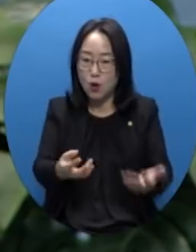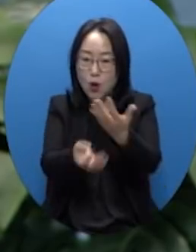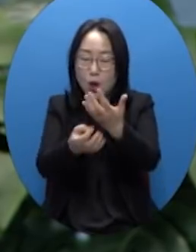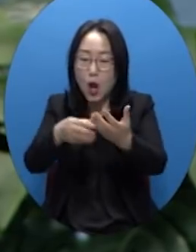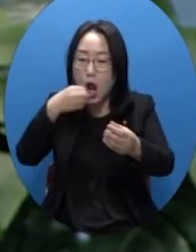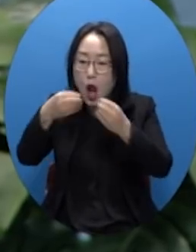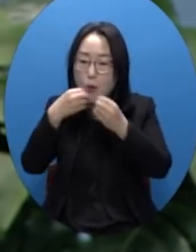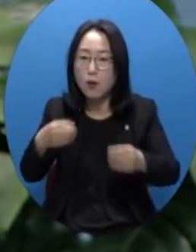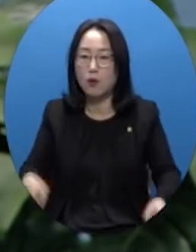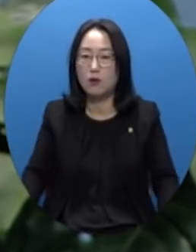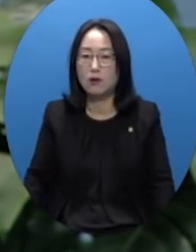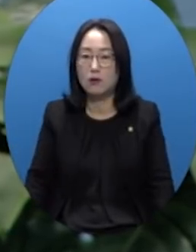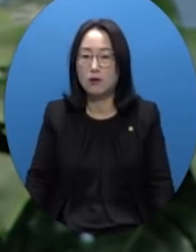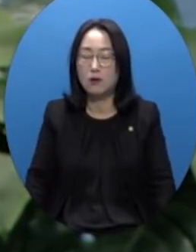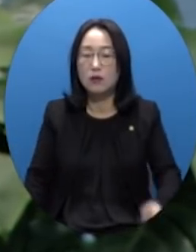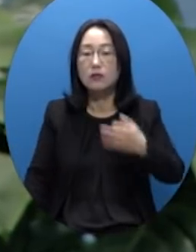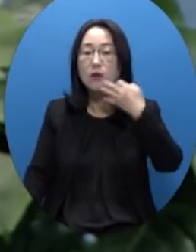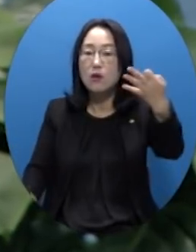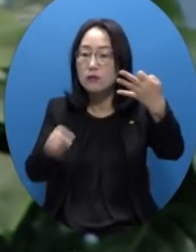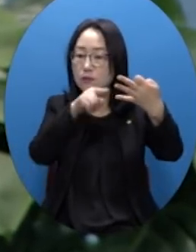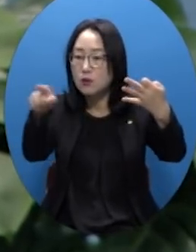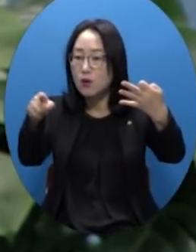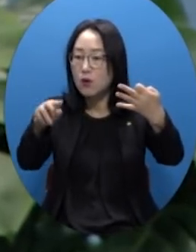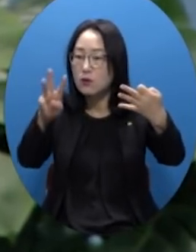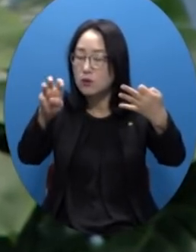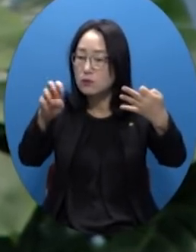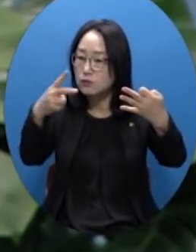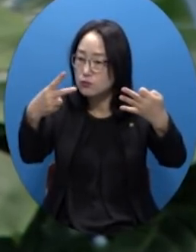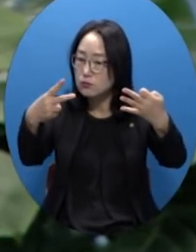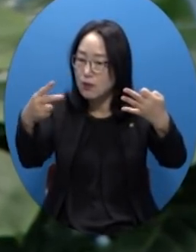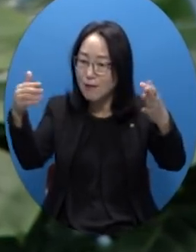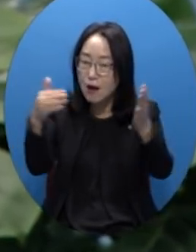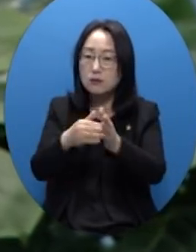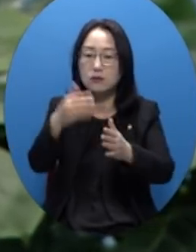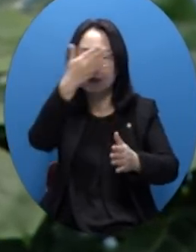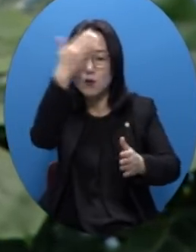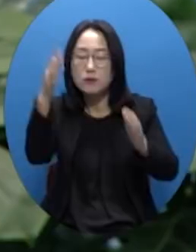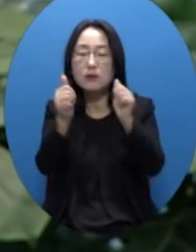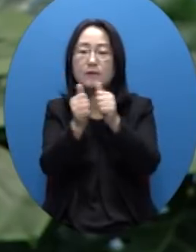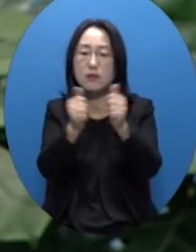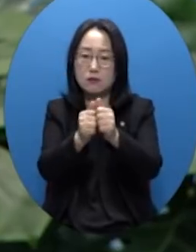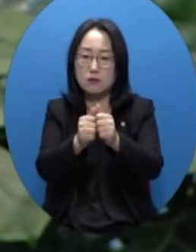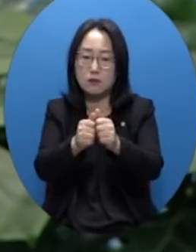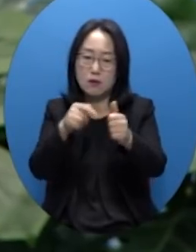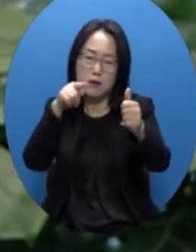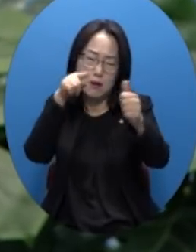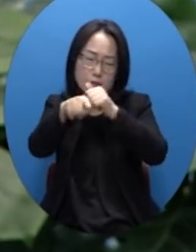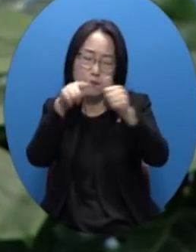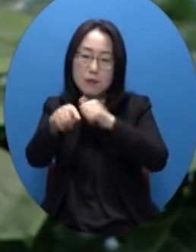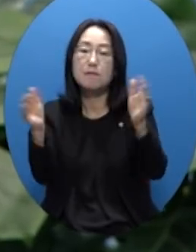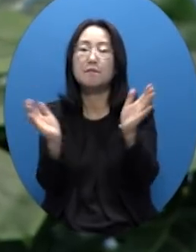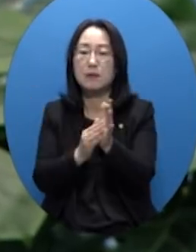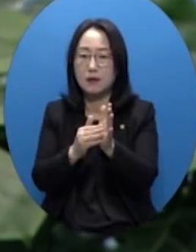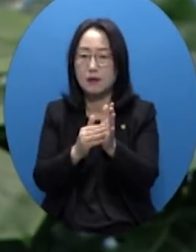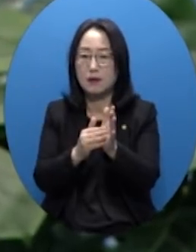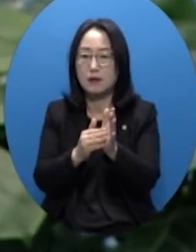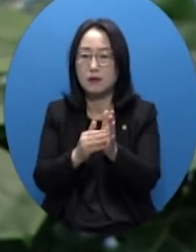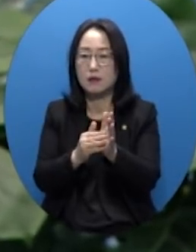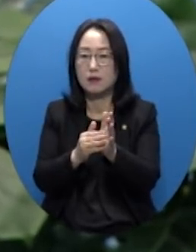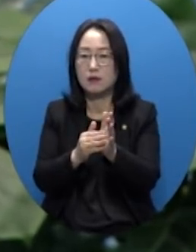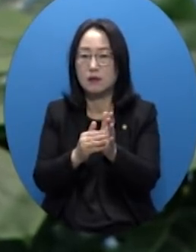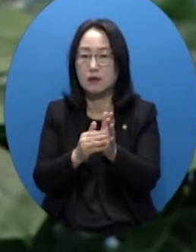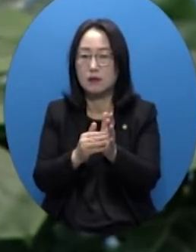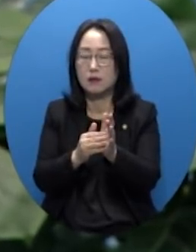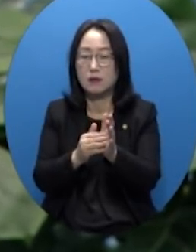3살 에 이르는 젊은 남자들이 따 지금 을 당했습니다 그런데 이